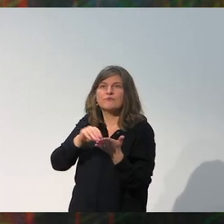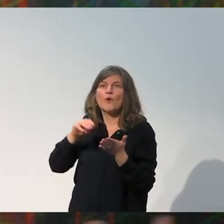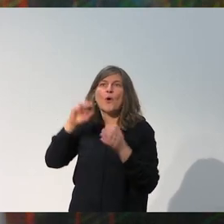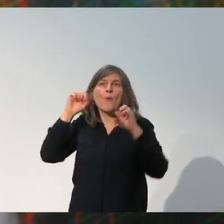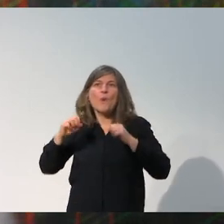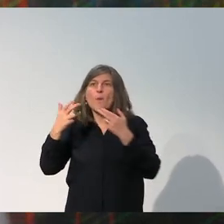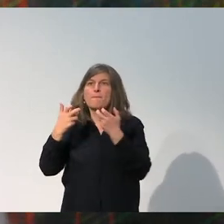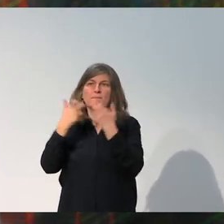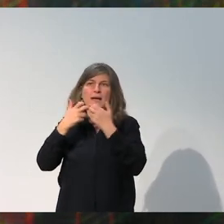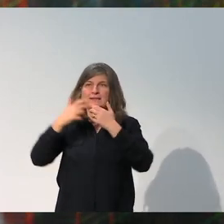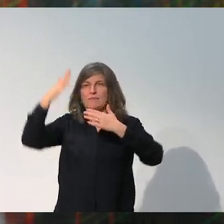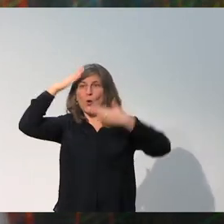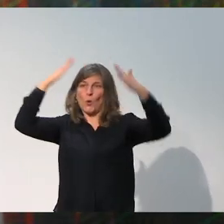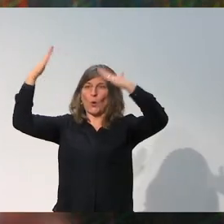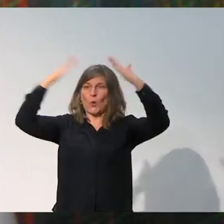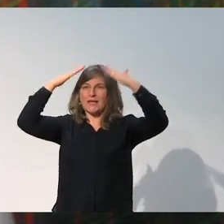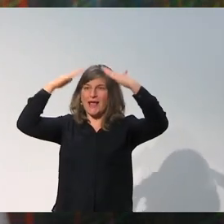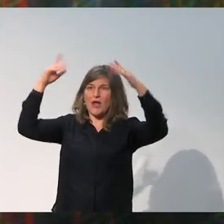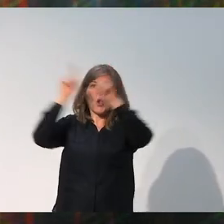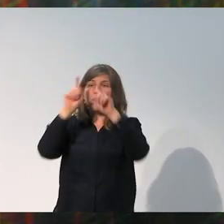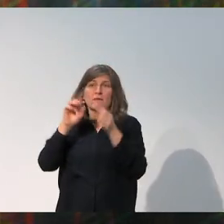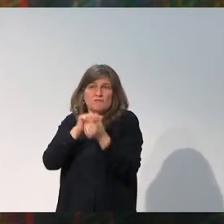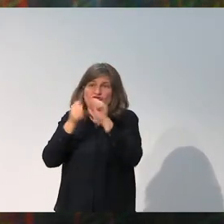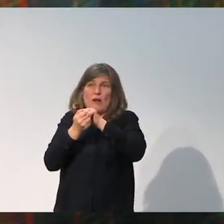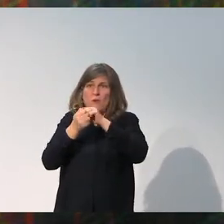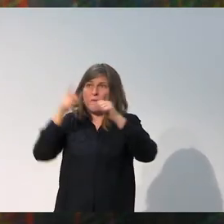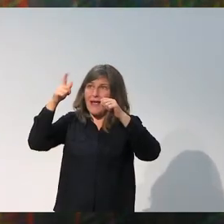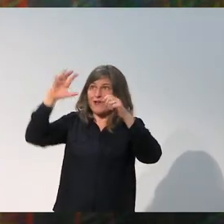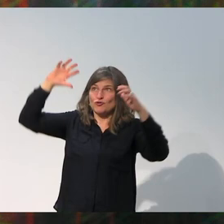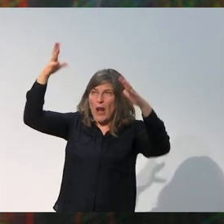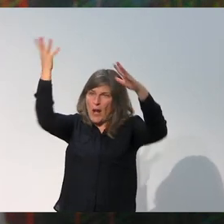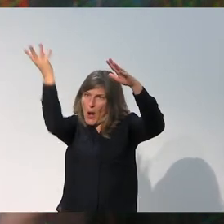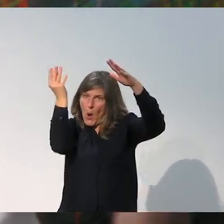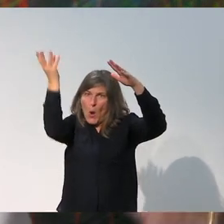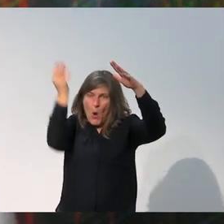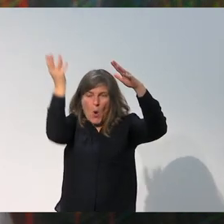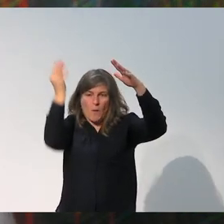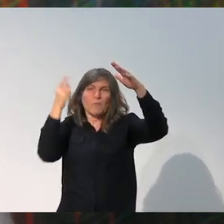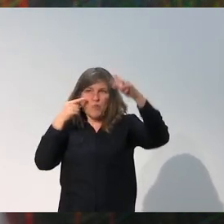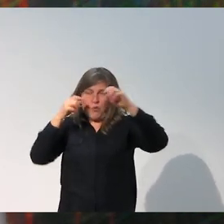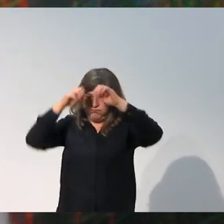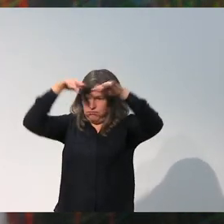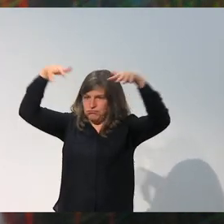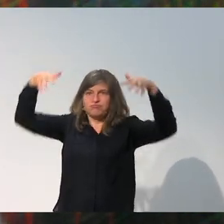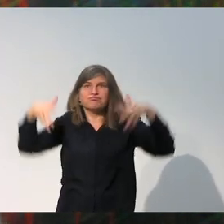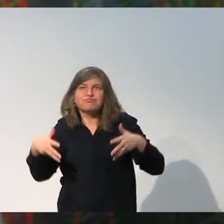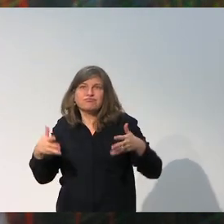tel le charbon, et pouvoir remédier à tous les problèmes de l'humanité, une forme de panacée universelle